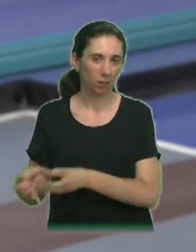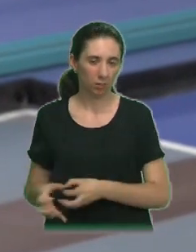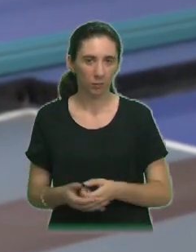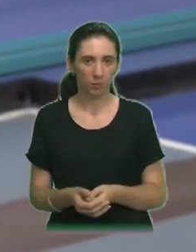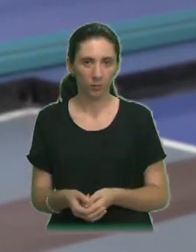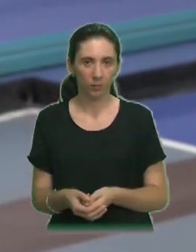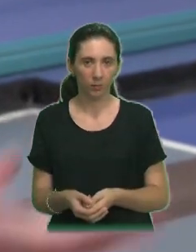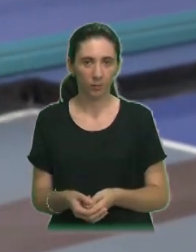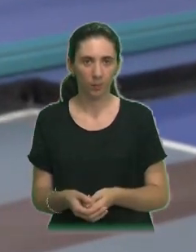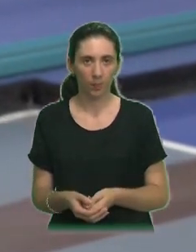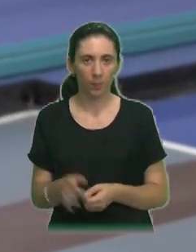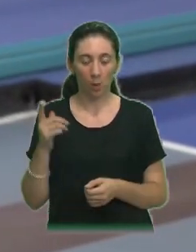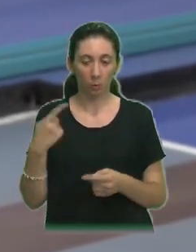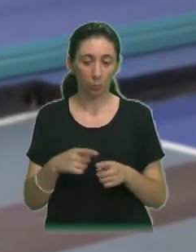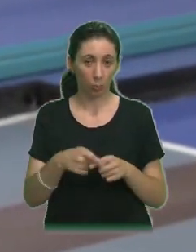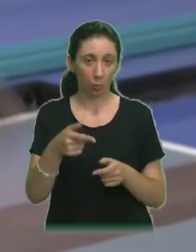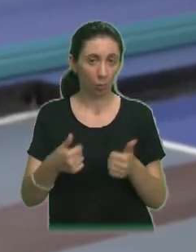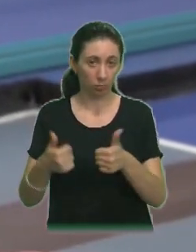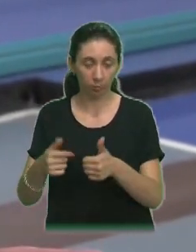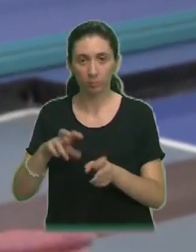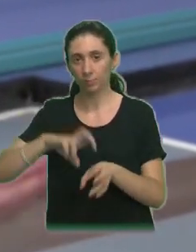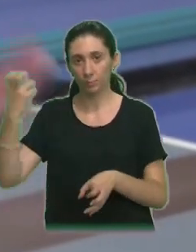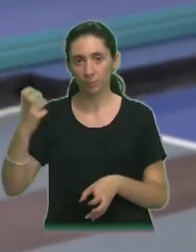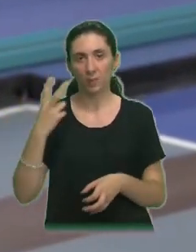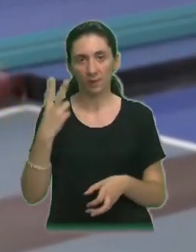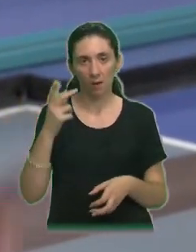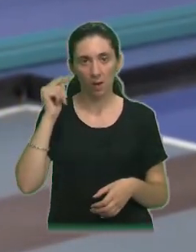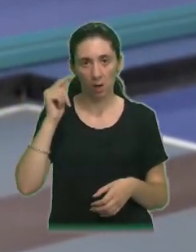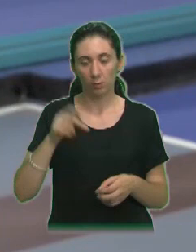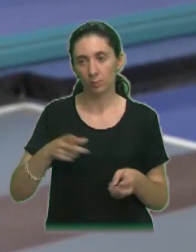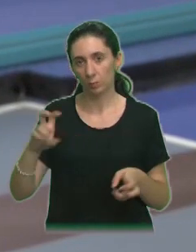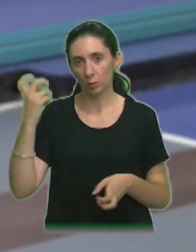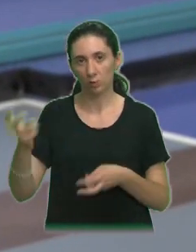na temelju toga smo pozvani u reprezentaciju i